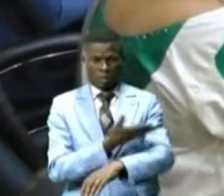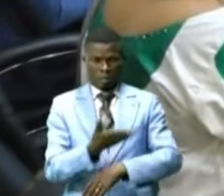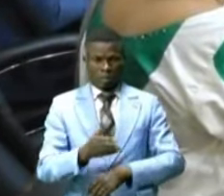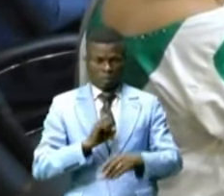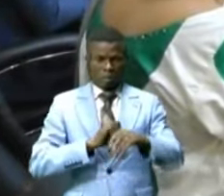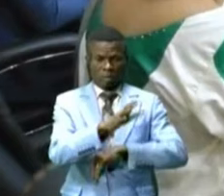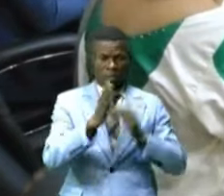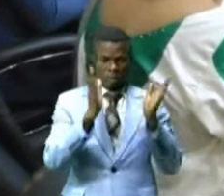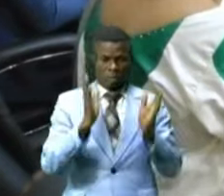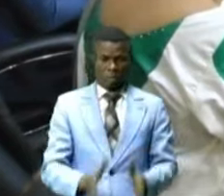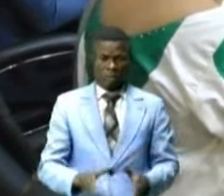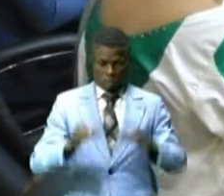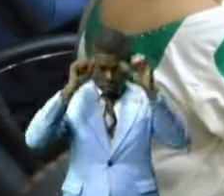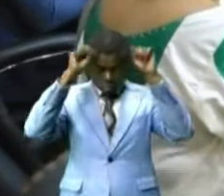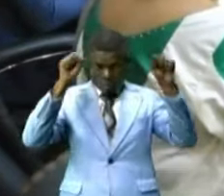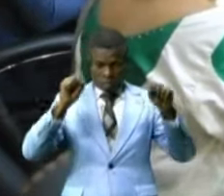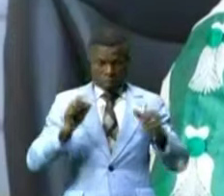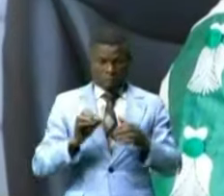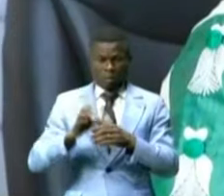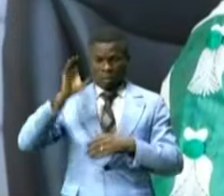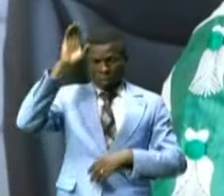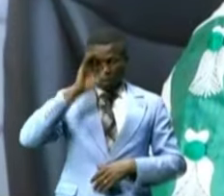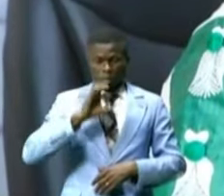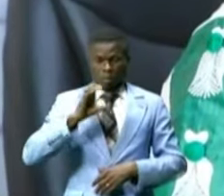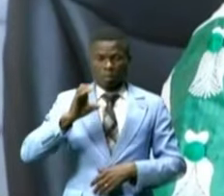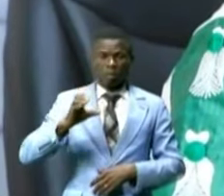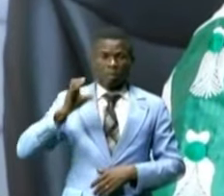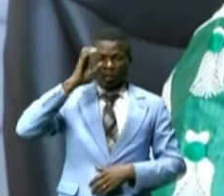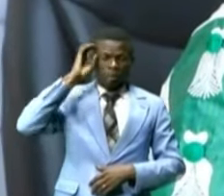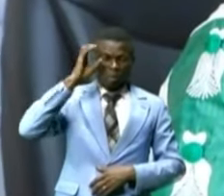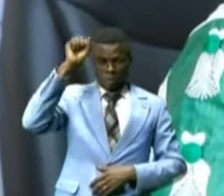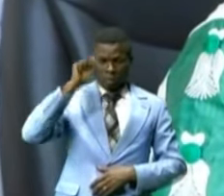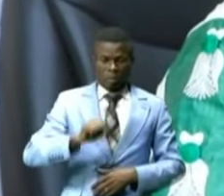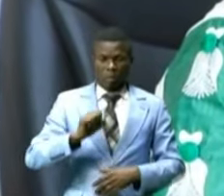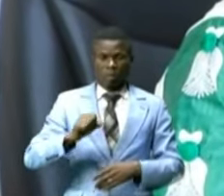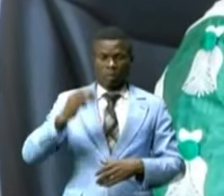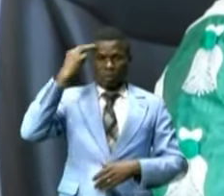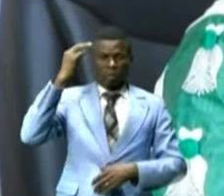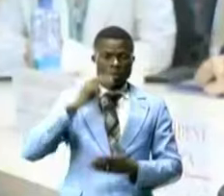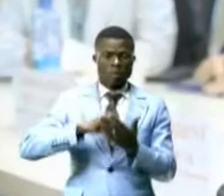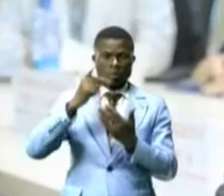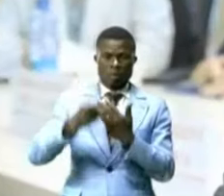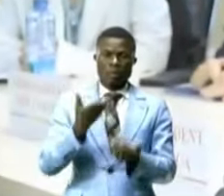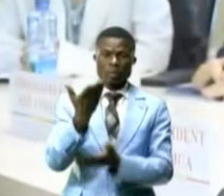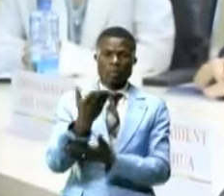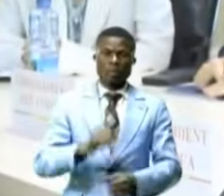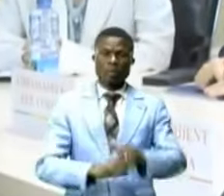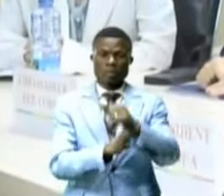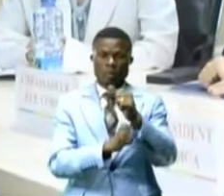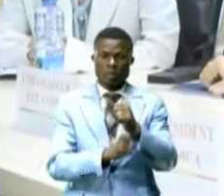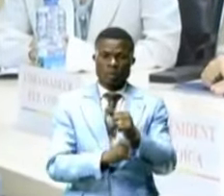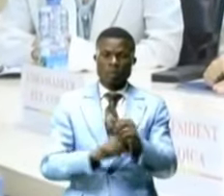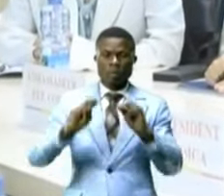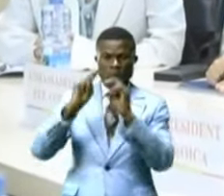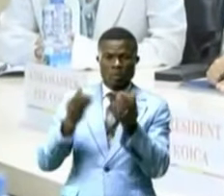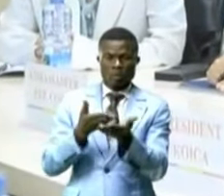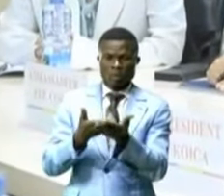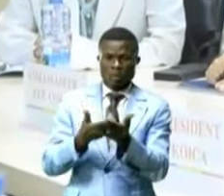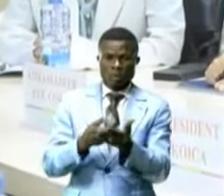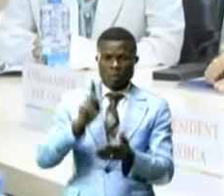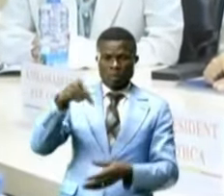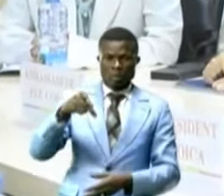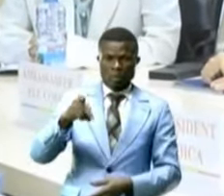l'envoyé spécial du président de la Corée du Sud, la patronne du plan a sollicité l'accompagnement de la COICA au PNSD